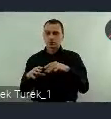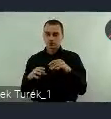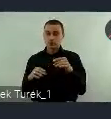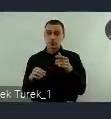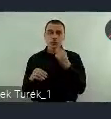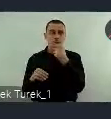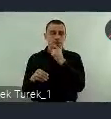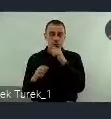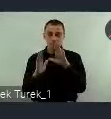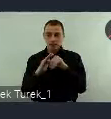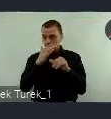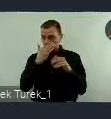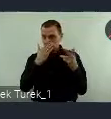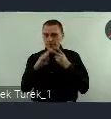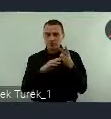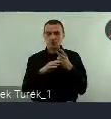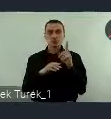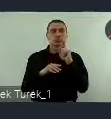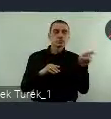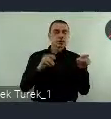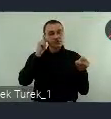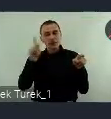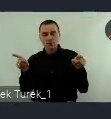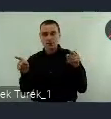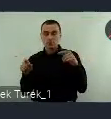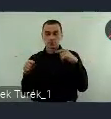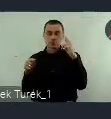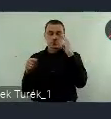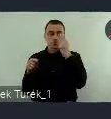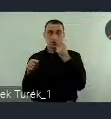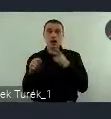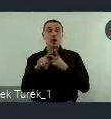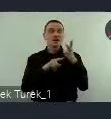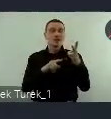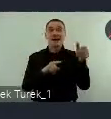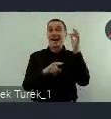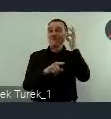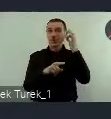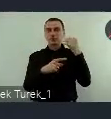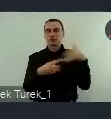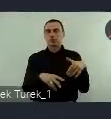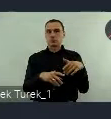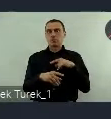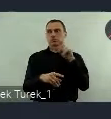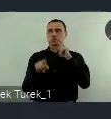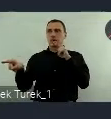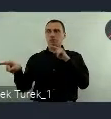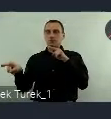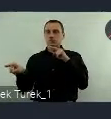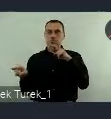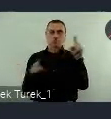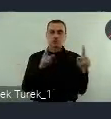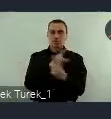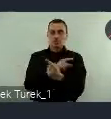krzyczały to będzie wiedział że nie poszedł do tej to trzeba albo nie będą chłopaki krzyczeli to będzie wiedział że trafił do dobrej dobry